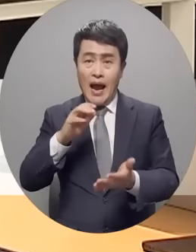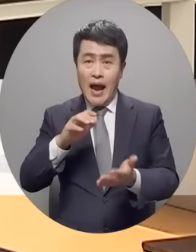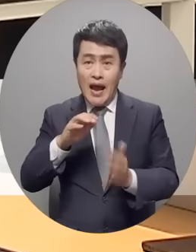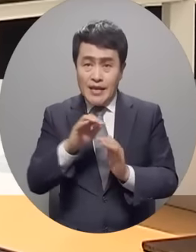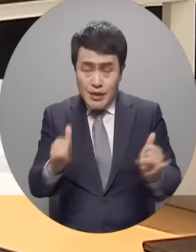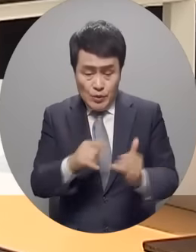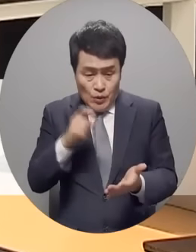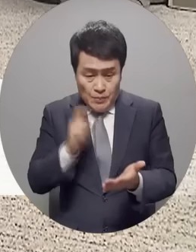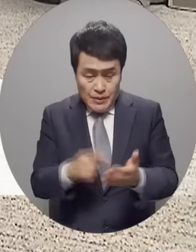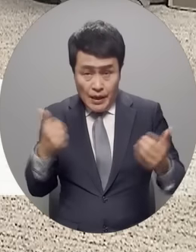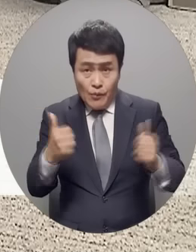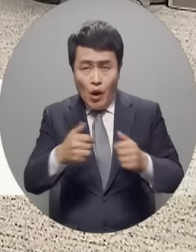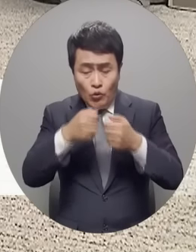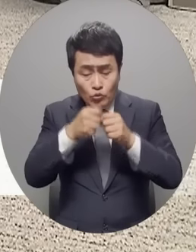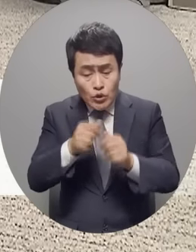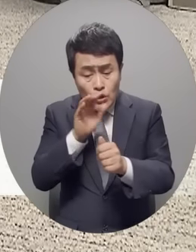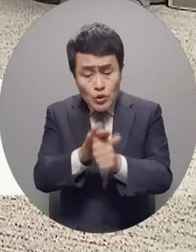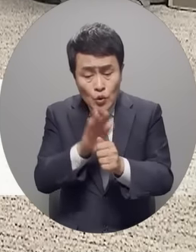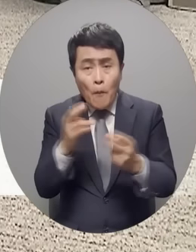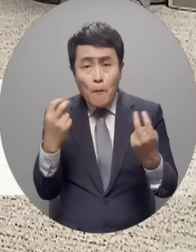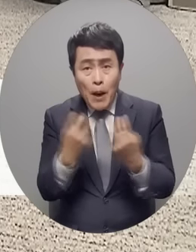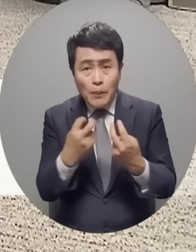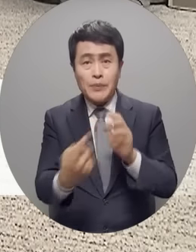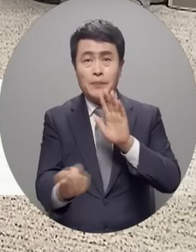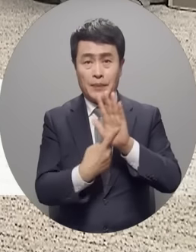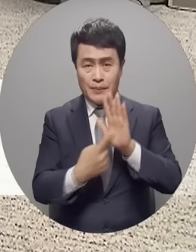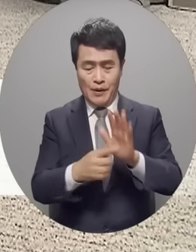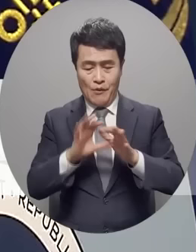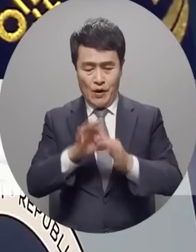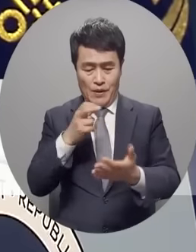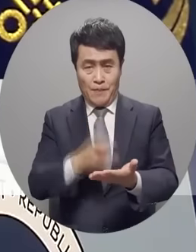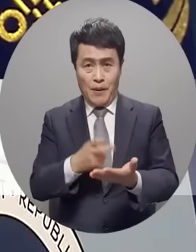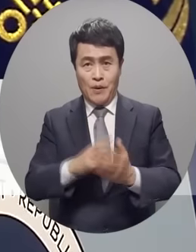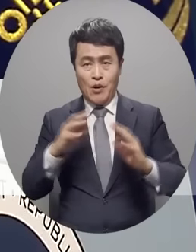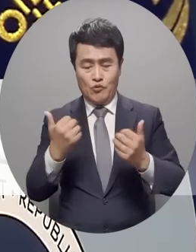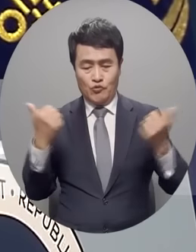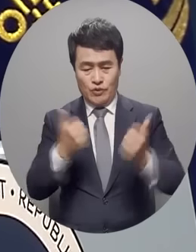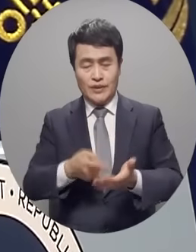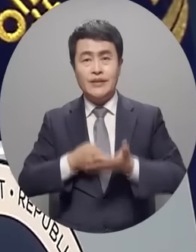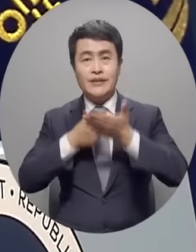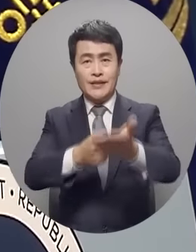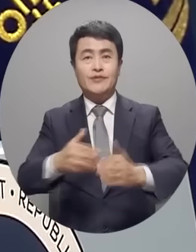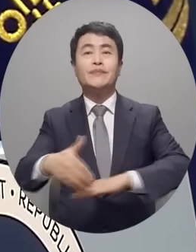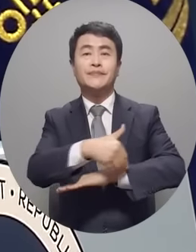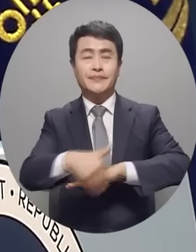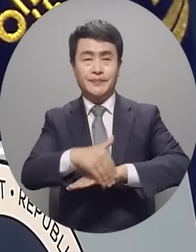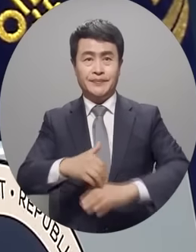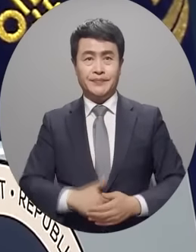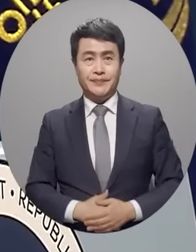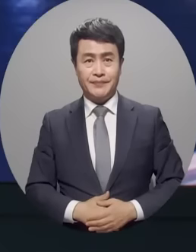회의에서 구체적인 지원책을 발표하고 관련 법안을 국회에 제출할 예정입니다.